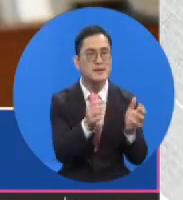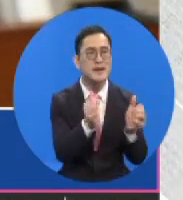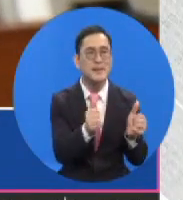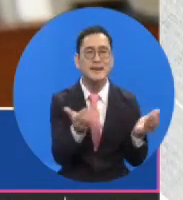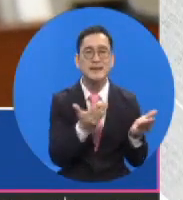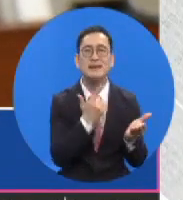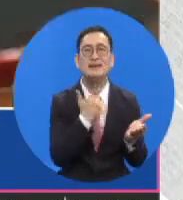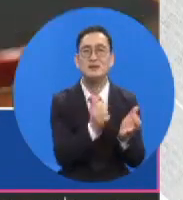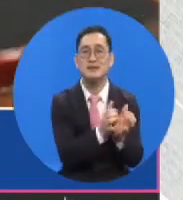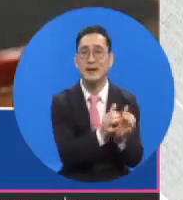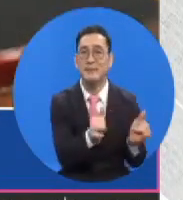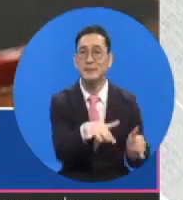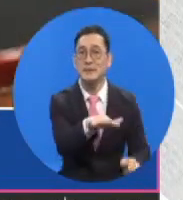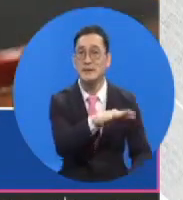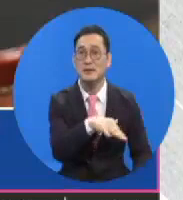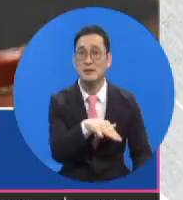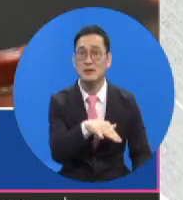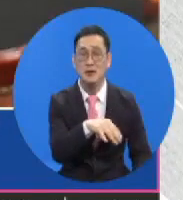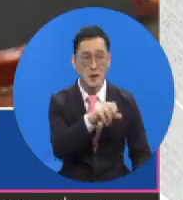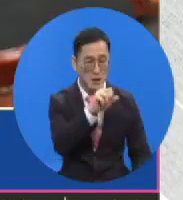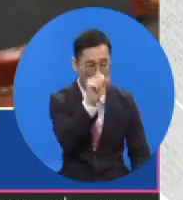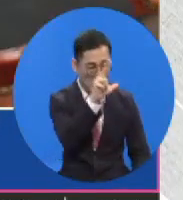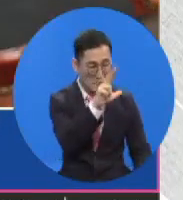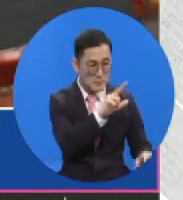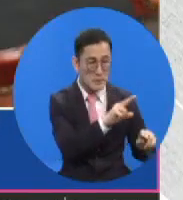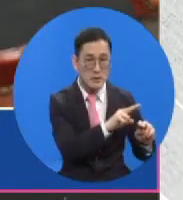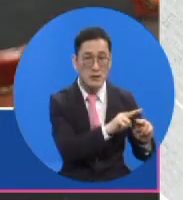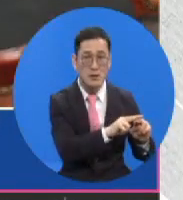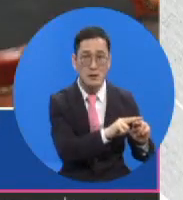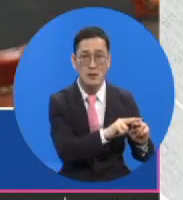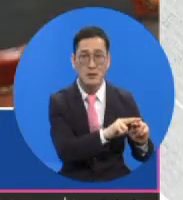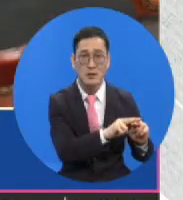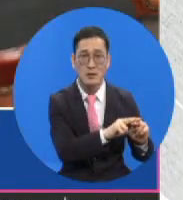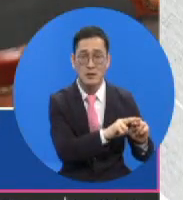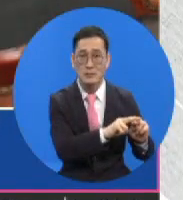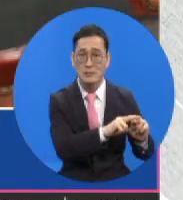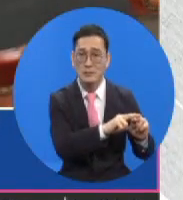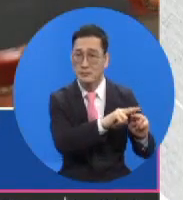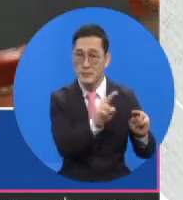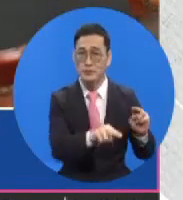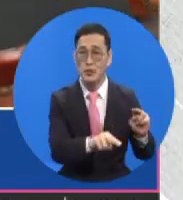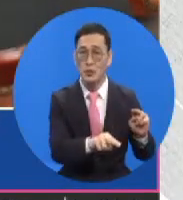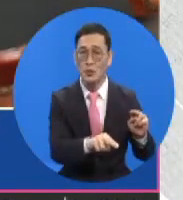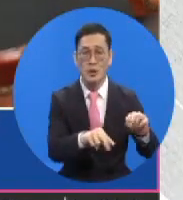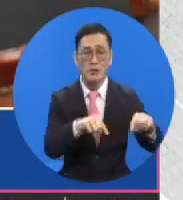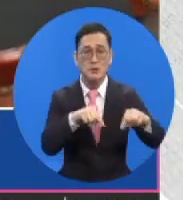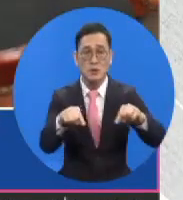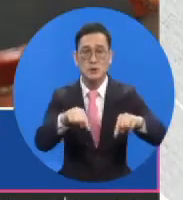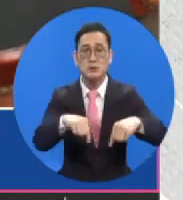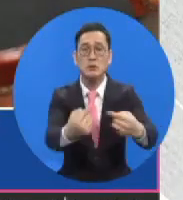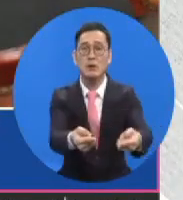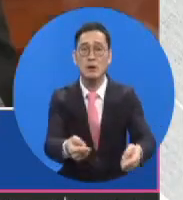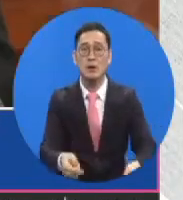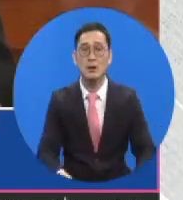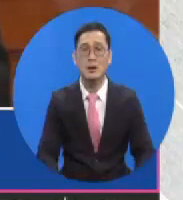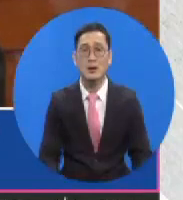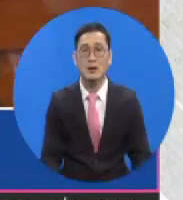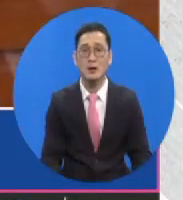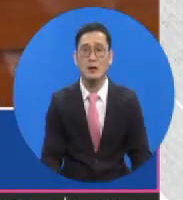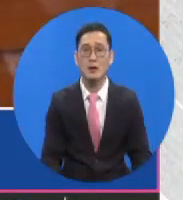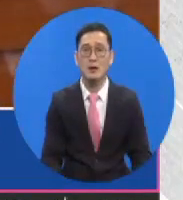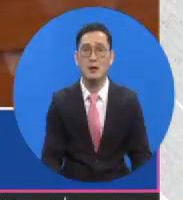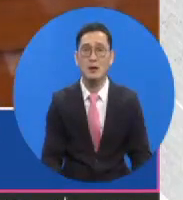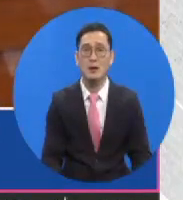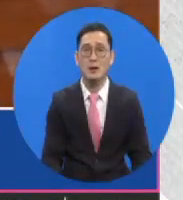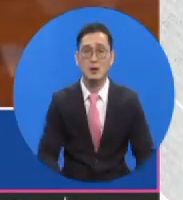있는 인사들이 호련히 재판부에서 판사복을 입고 땅땅땅 재판을 하다가 갑자기 정당이 당인으로 옷을 갈아입고 당원으로 출마하게